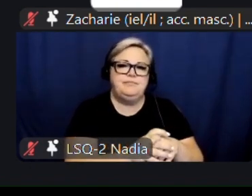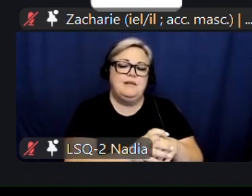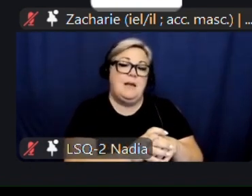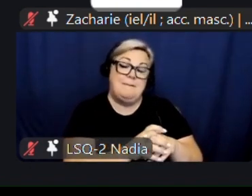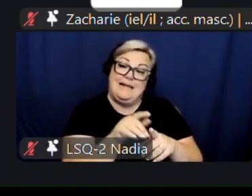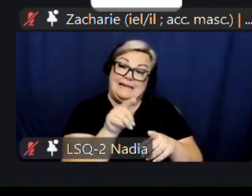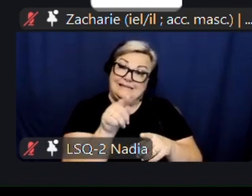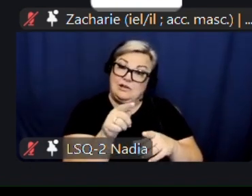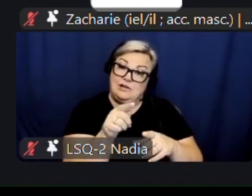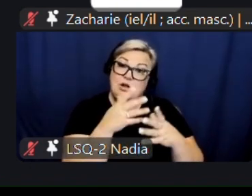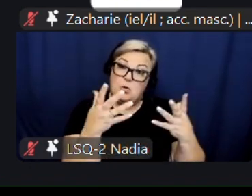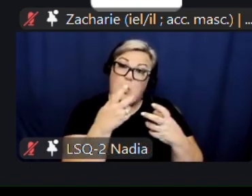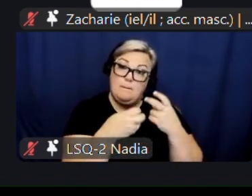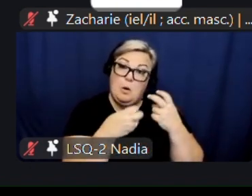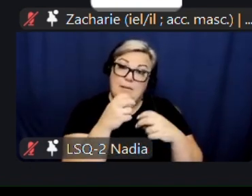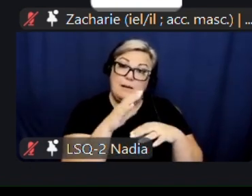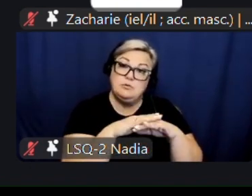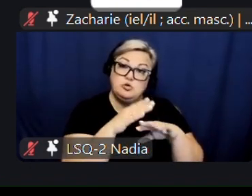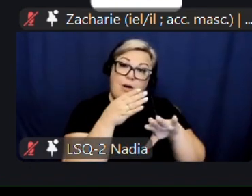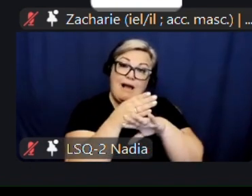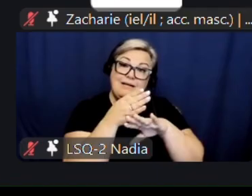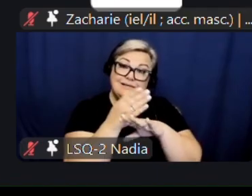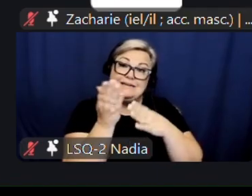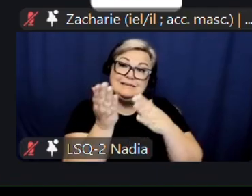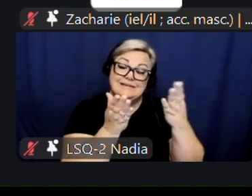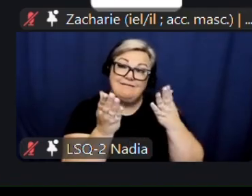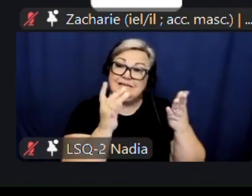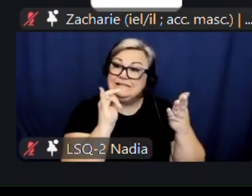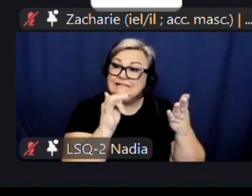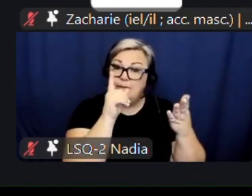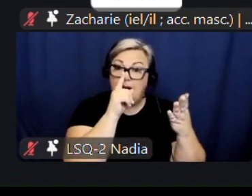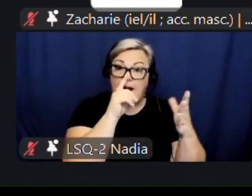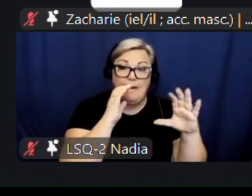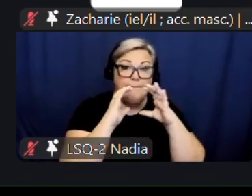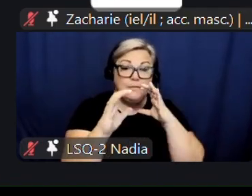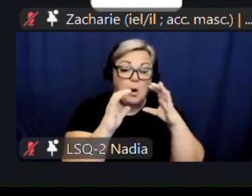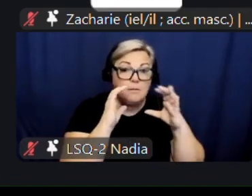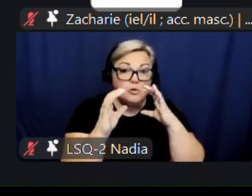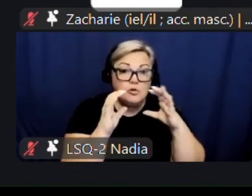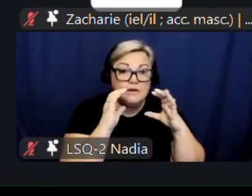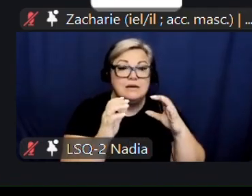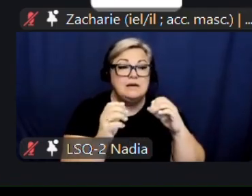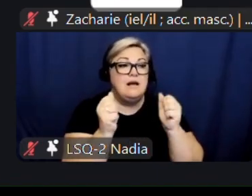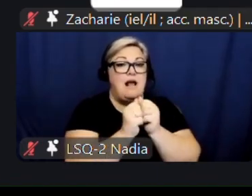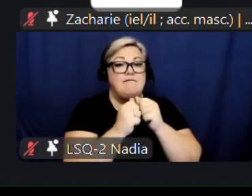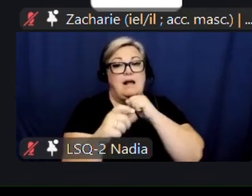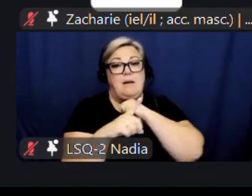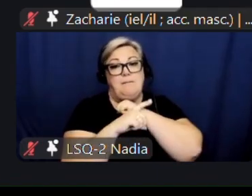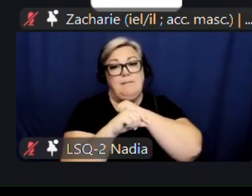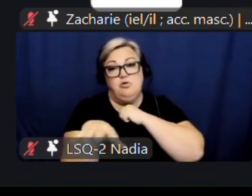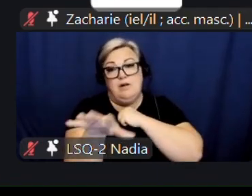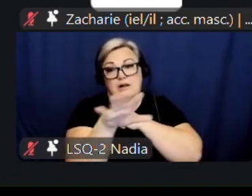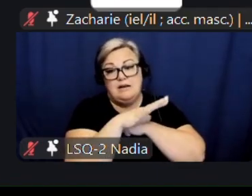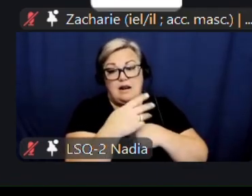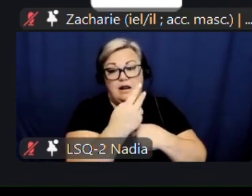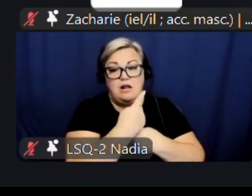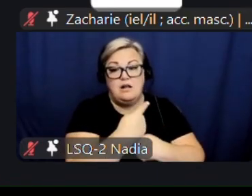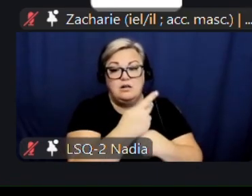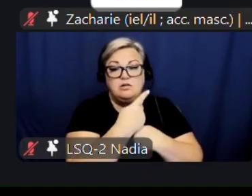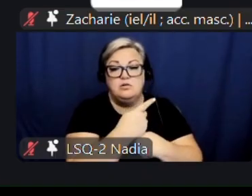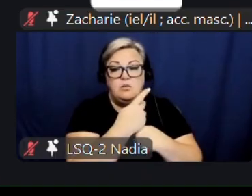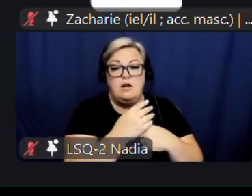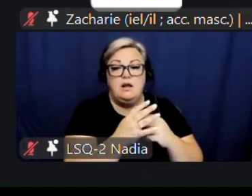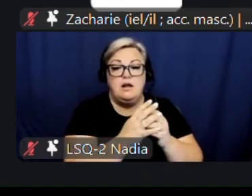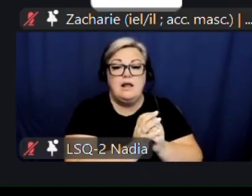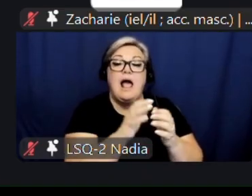un enjeu important à l'accès à des services si on n'arrive pas à communiquer avec son personnel soignant. En termes de